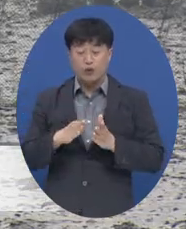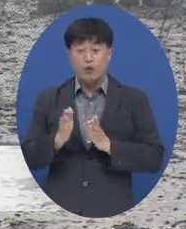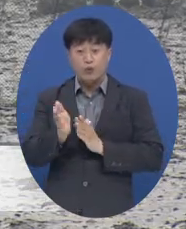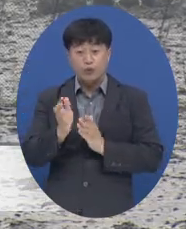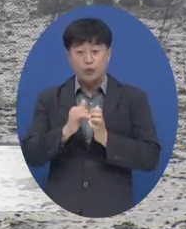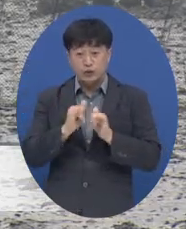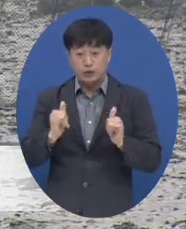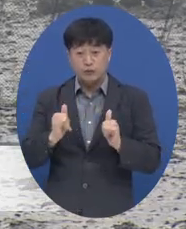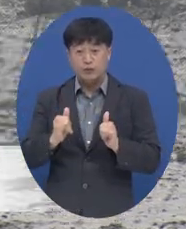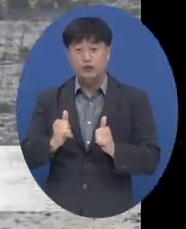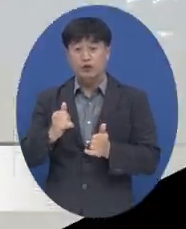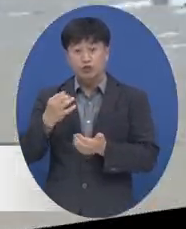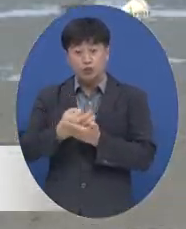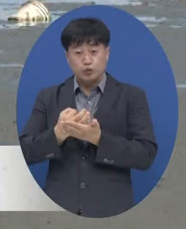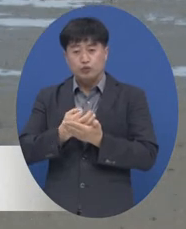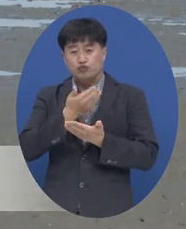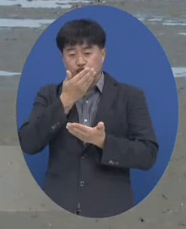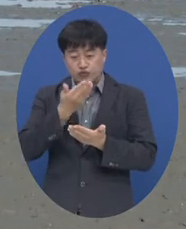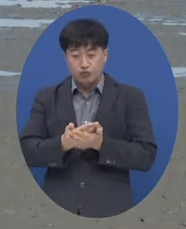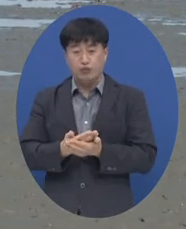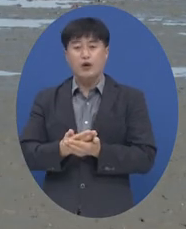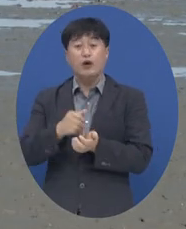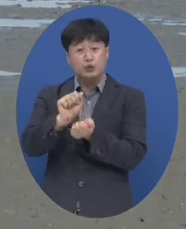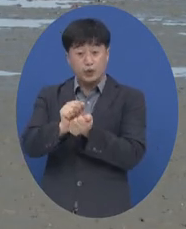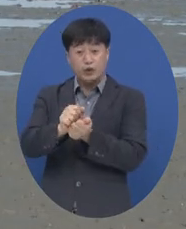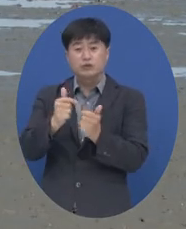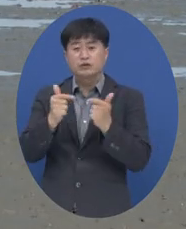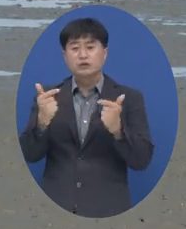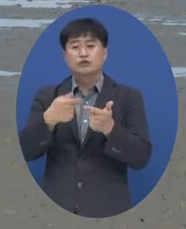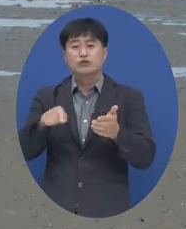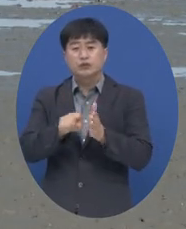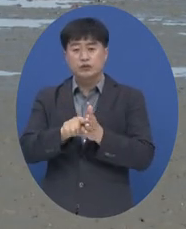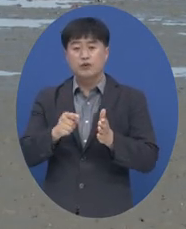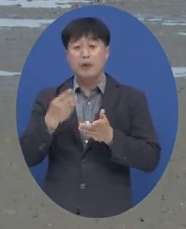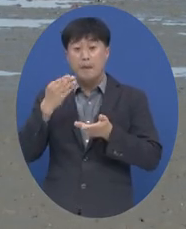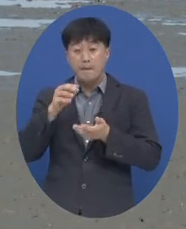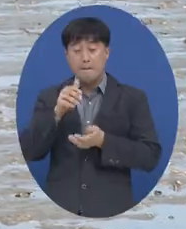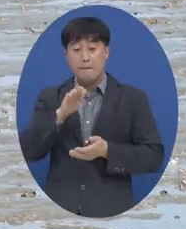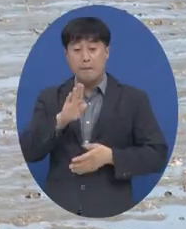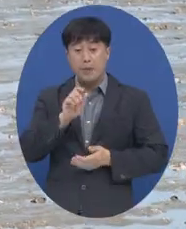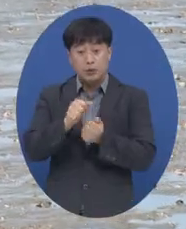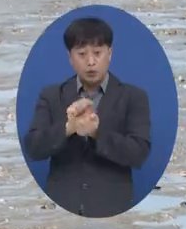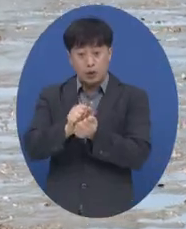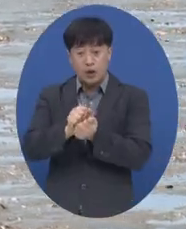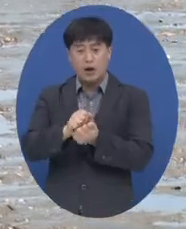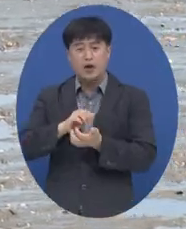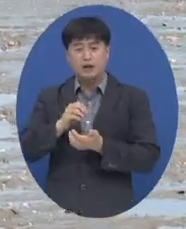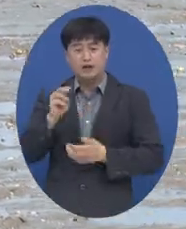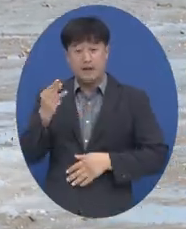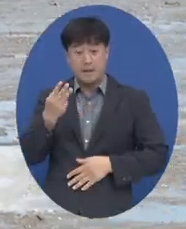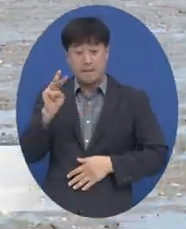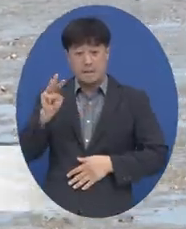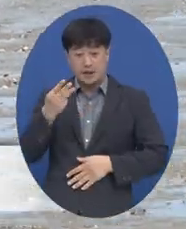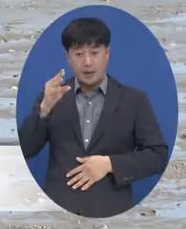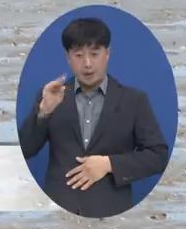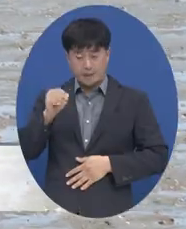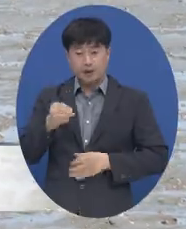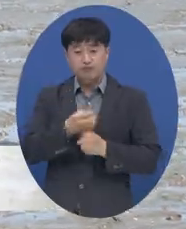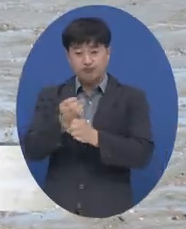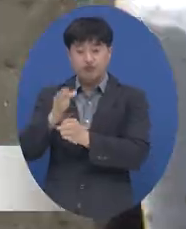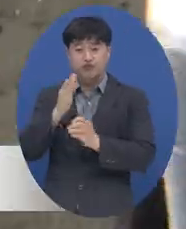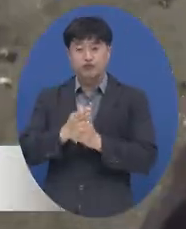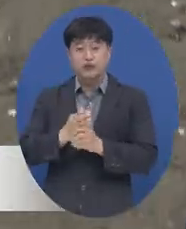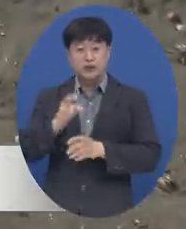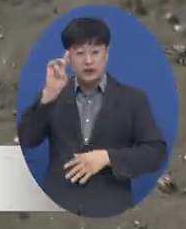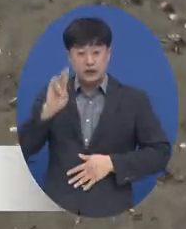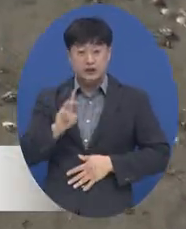소개를 생산력을 높이기 위해 바지락 종자 300만 마리 를 경기 연한 갯벌의 방류하고 있습니다 싱 오이도 를 시작으로